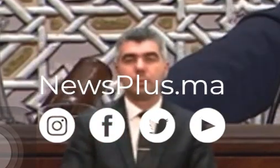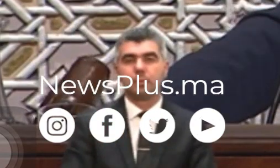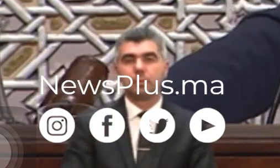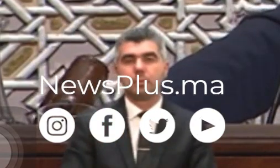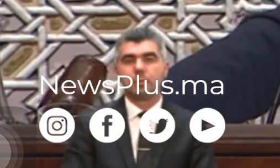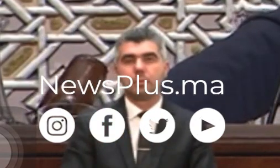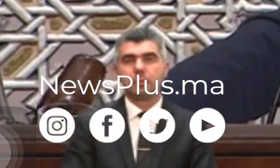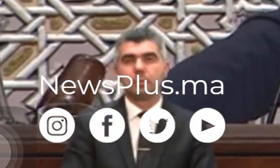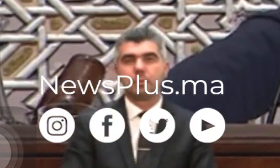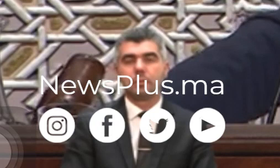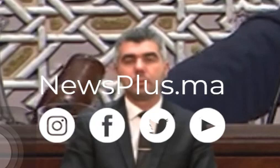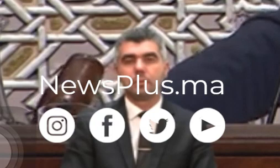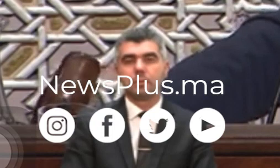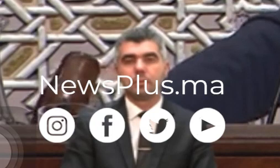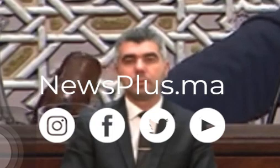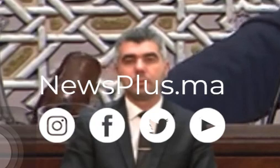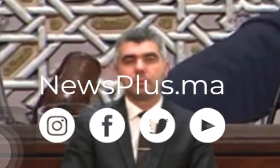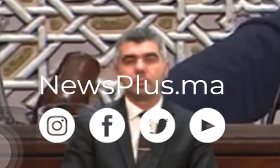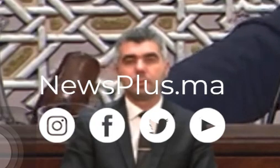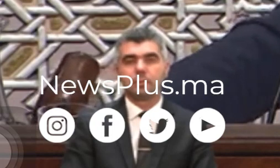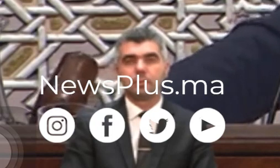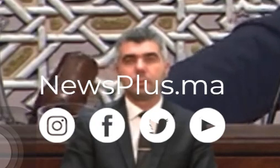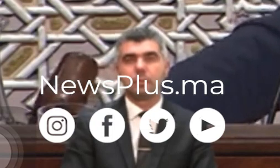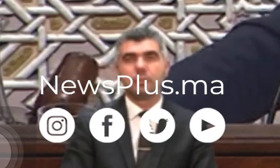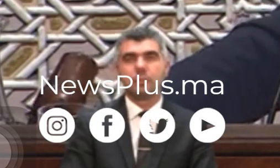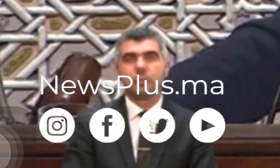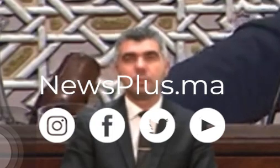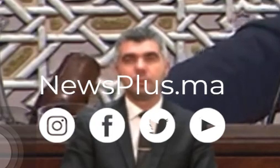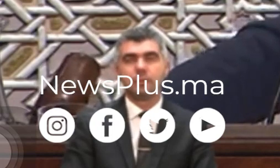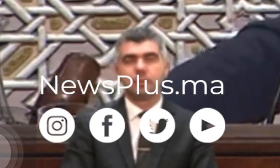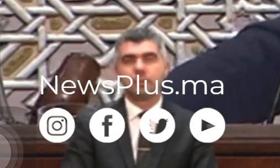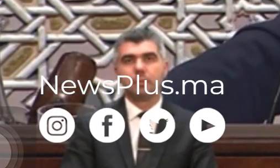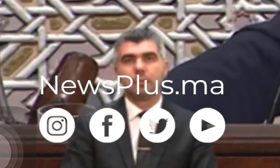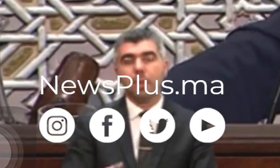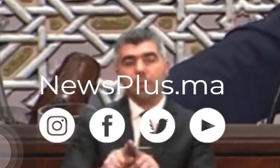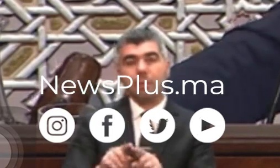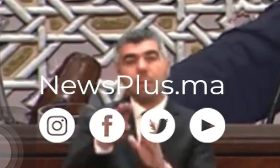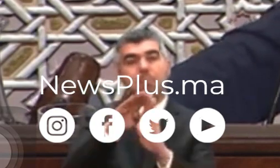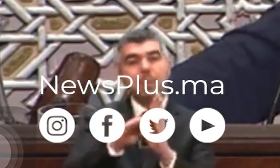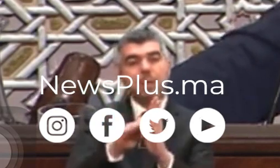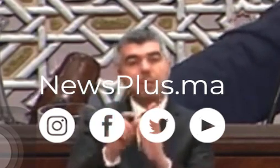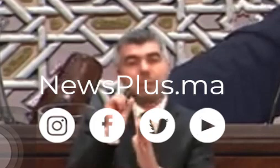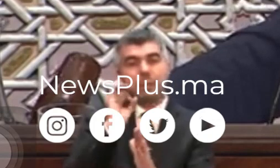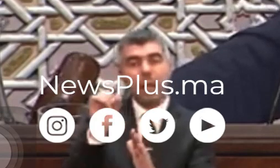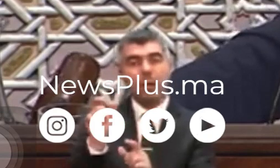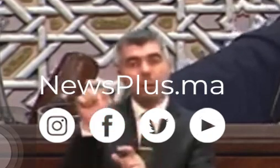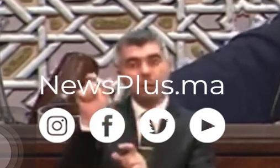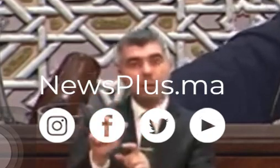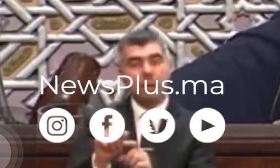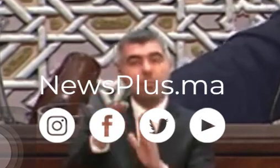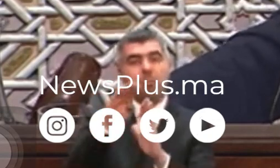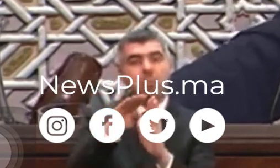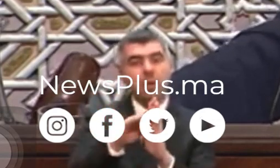الا سمحتوا رجاء، الا سمحتوا السيده النائبه، انتم عضو في المكتب والقرار اتخذه